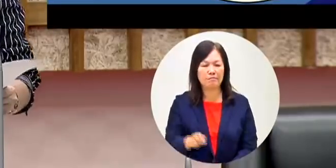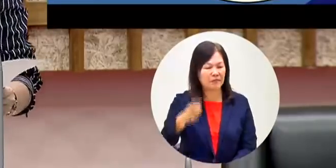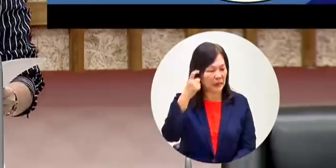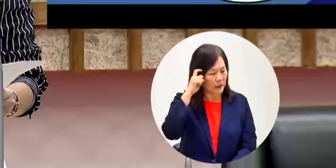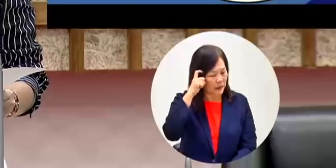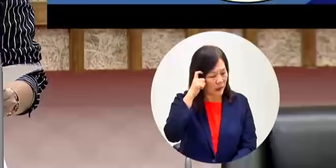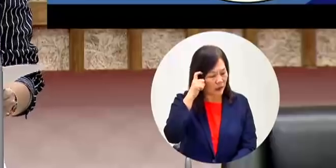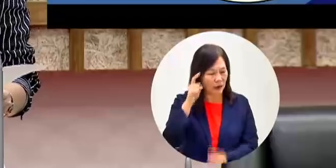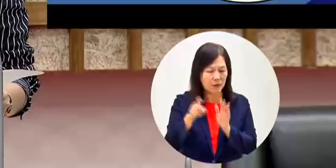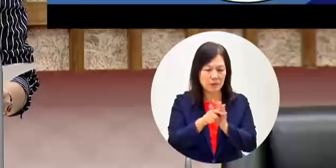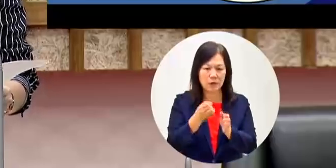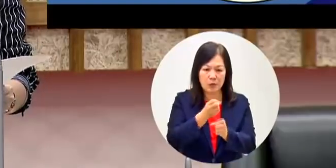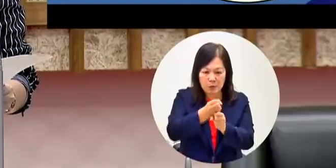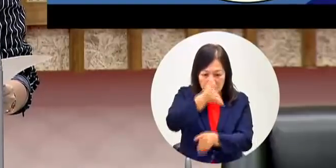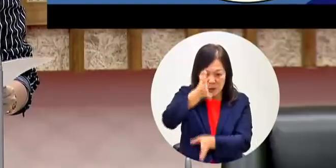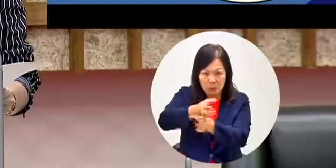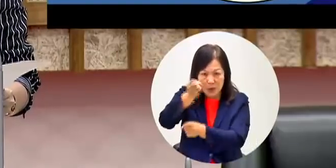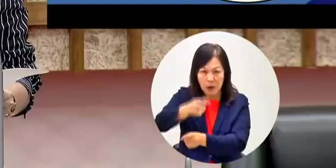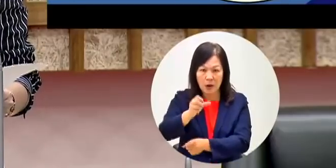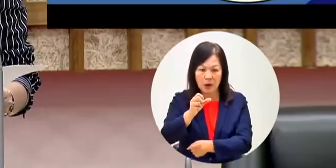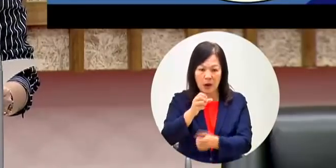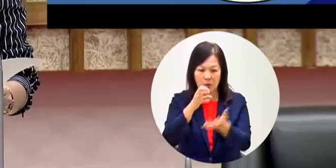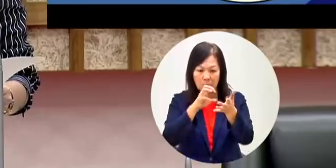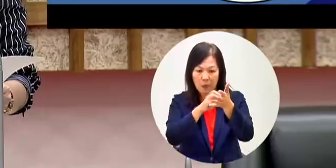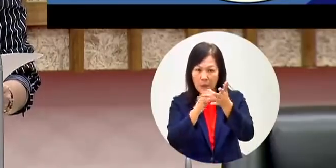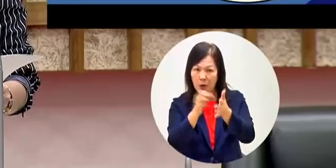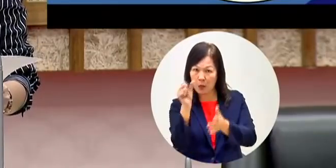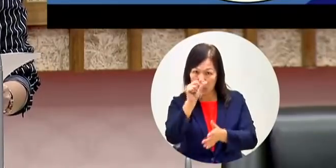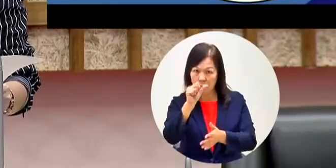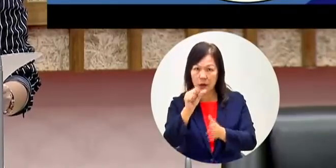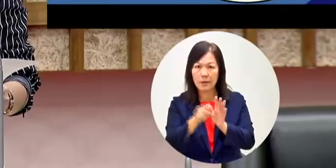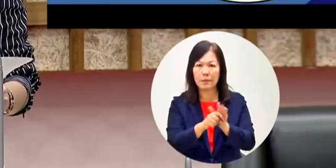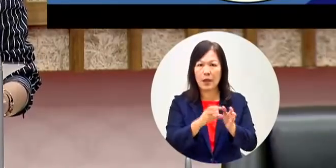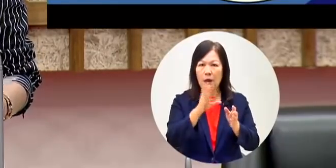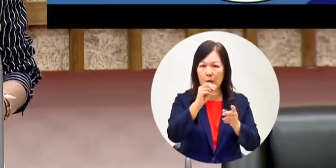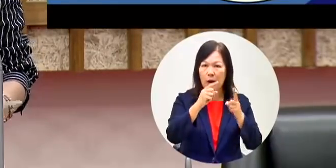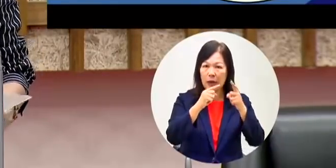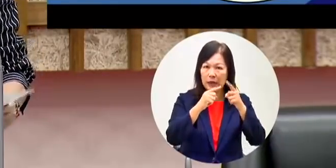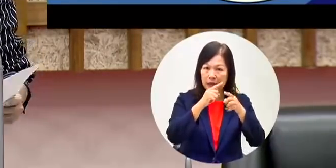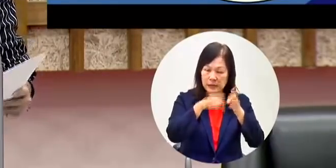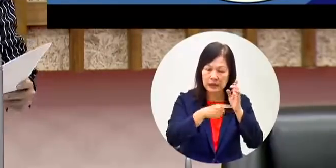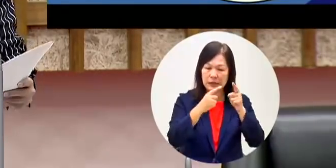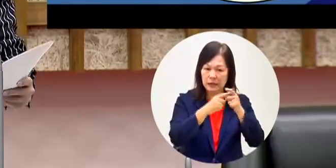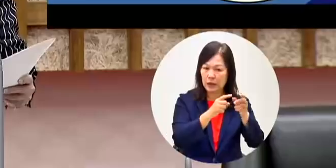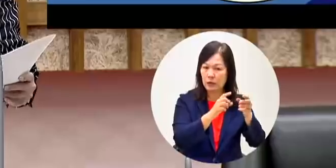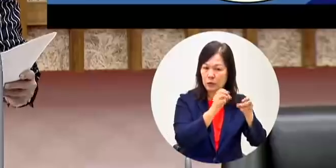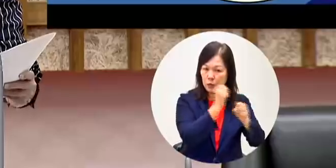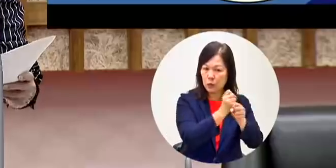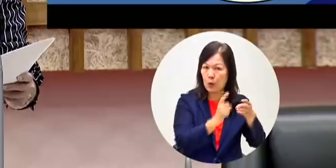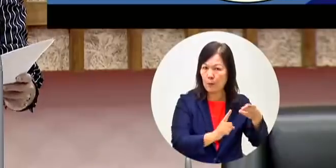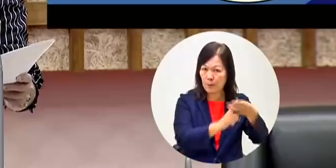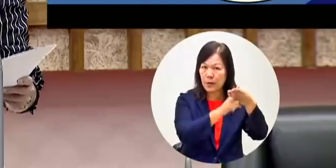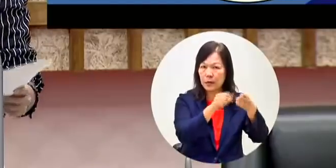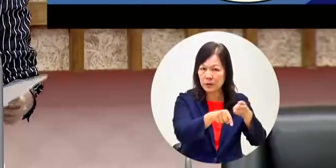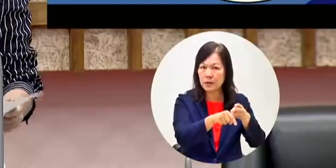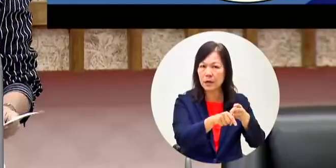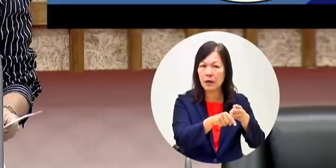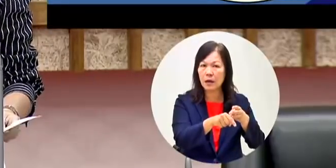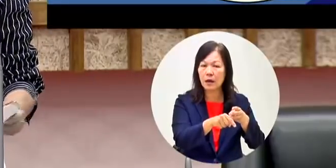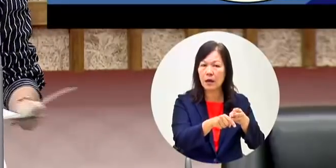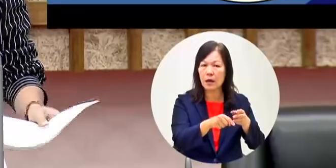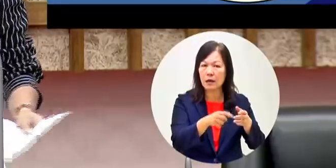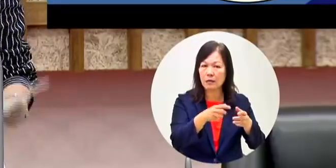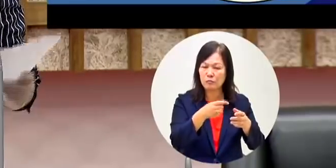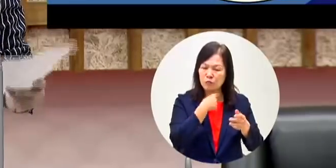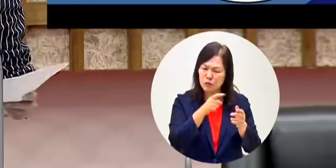个字哦，万事人为本的道理跟重要性哈。除了您个人对于高雄